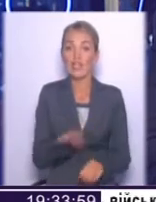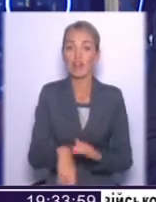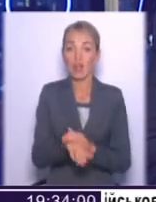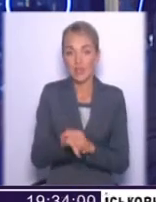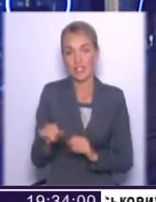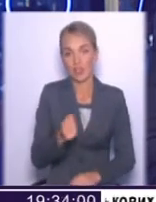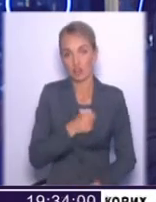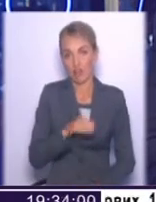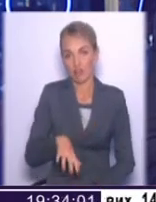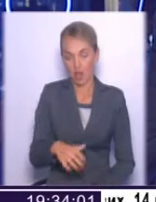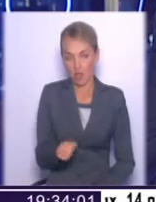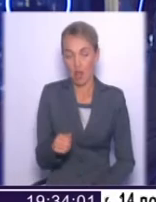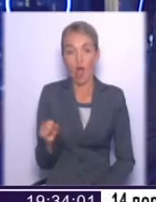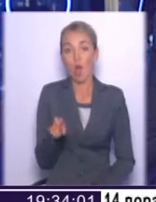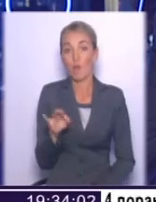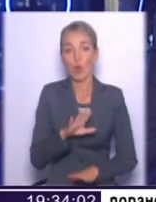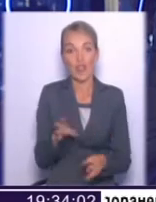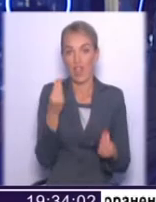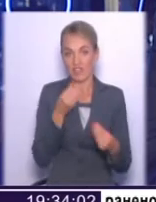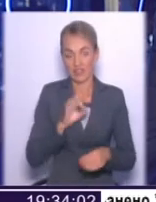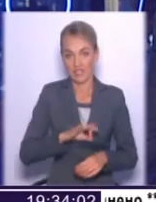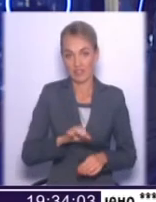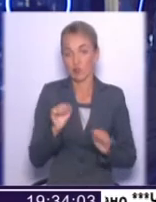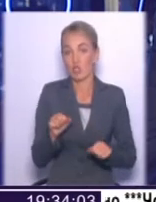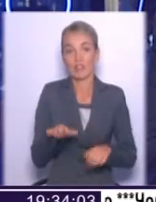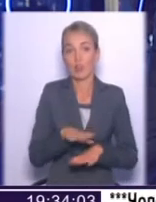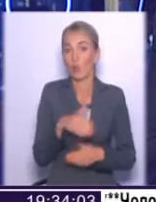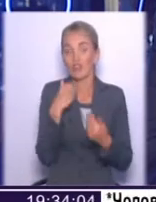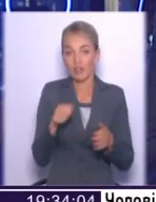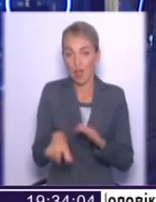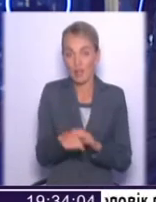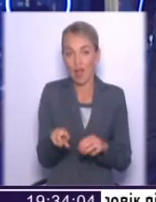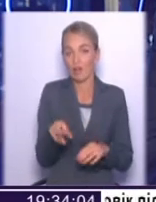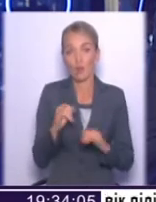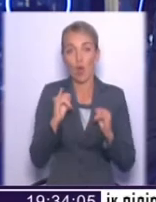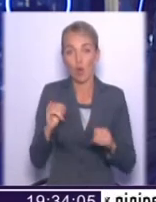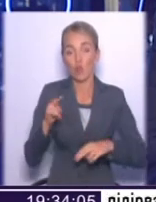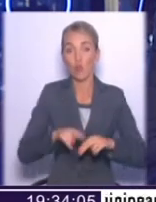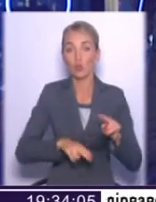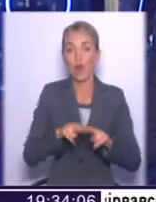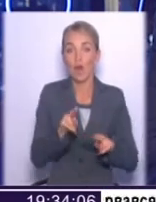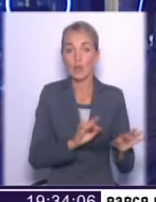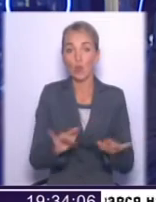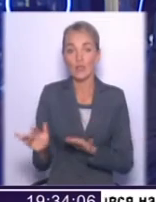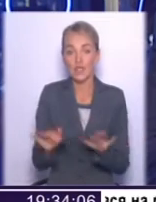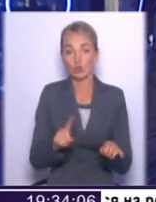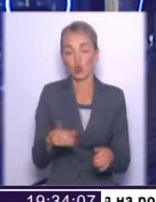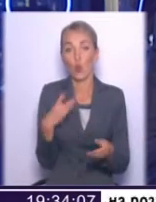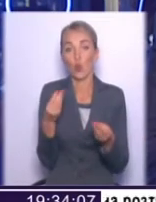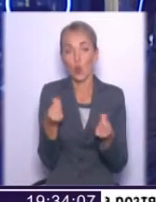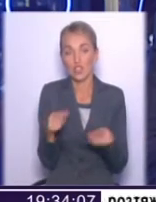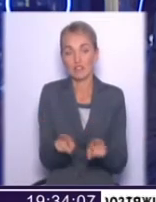Або неефективність, коли, може, і не хотіли вкрасти, але настільки погано і неефективно побудували процес, що, ну, власне, кошти все